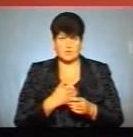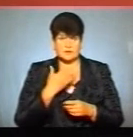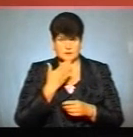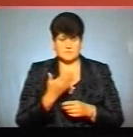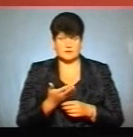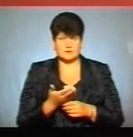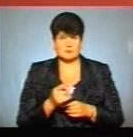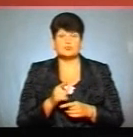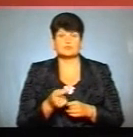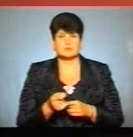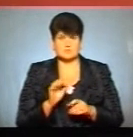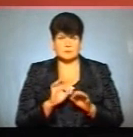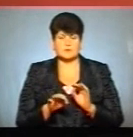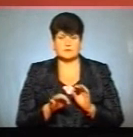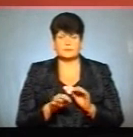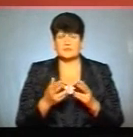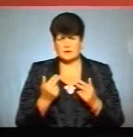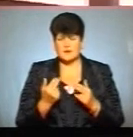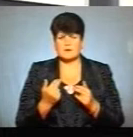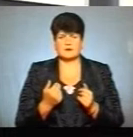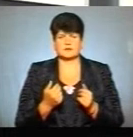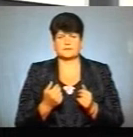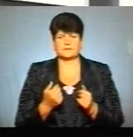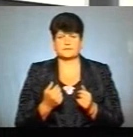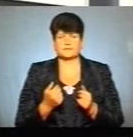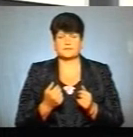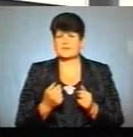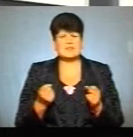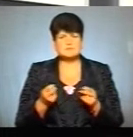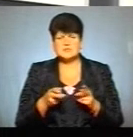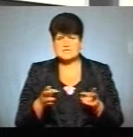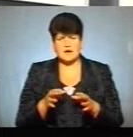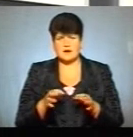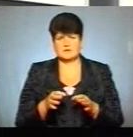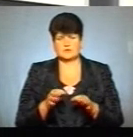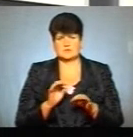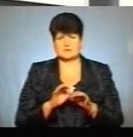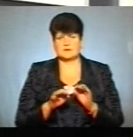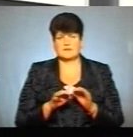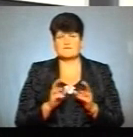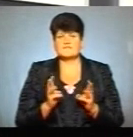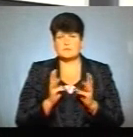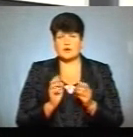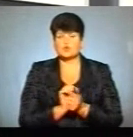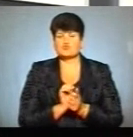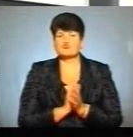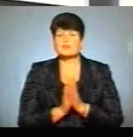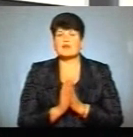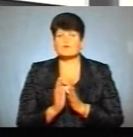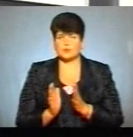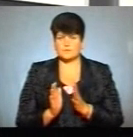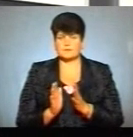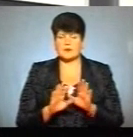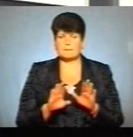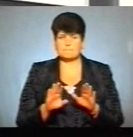хто ж мусить їх запалити? Так, а запалюють не, як то кажуть, не спеціально торф'яники, випалюють суху траву,